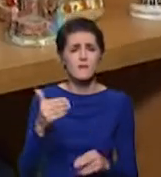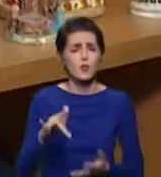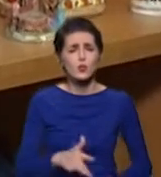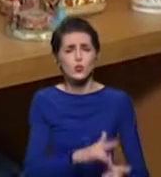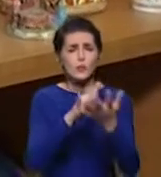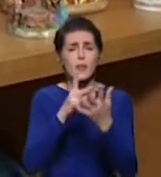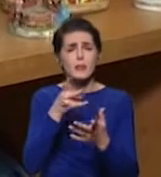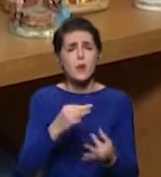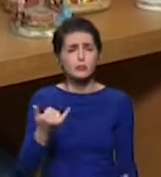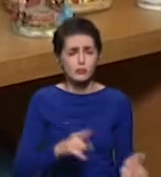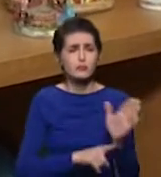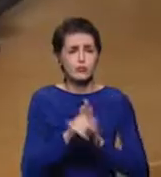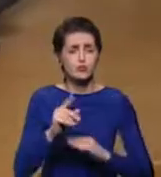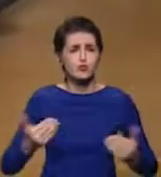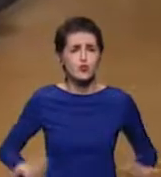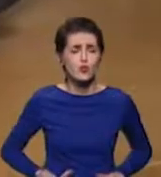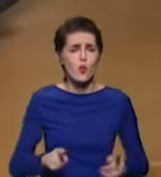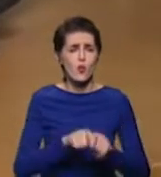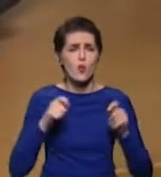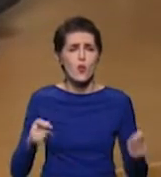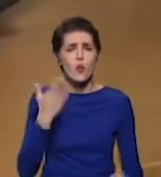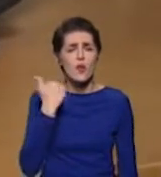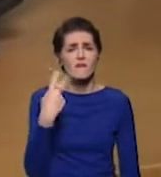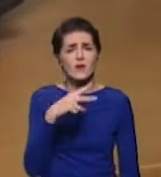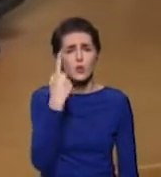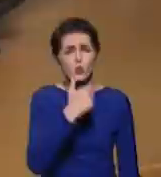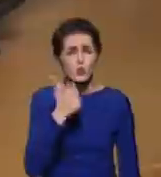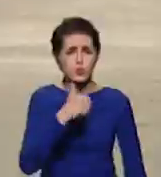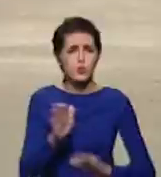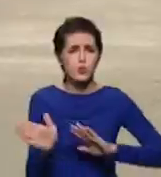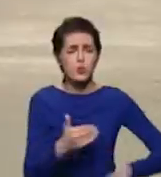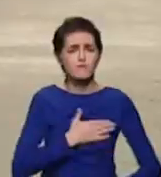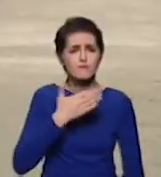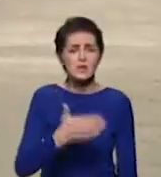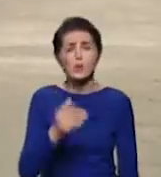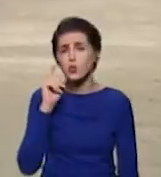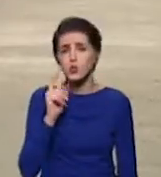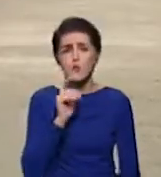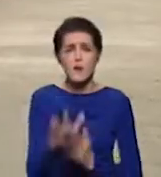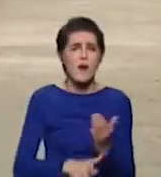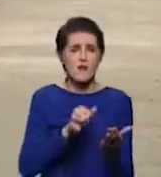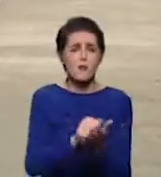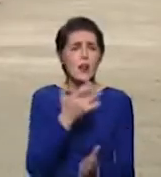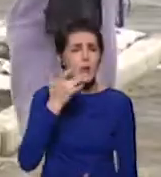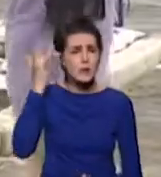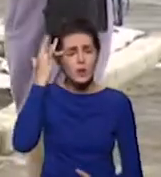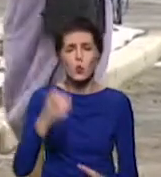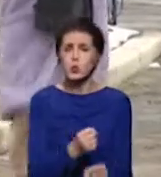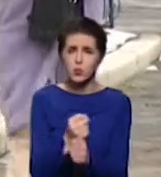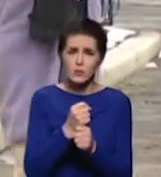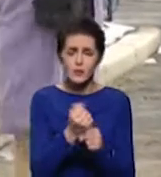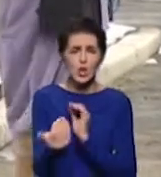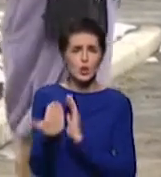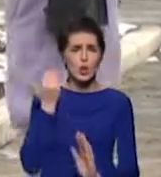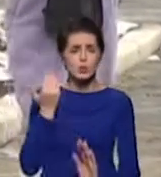Проте індустрія починає оживати після 2020 року. Нині українці активно бронюють путівки на літній відпочинок. Заздалегідь,